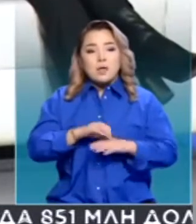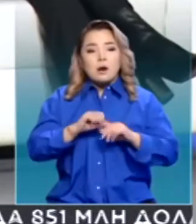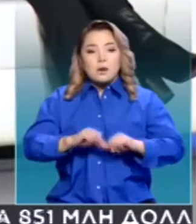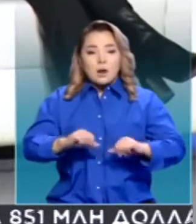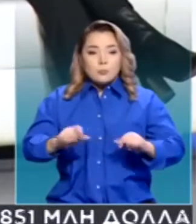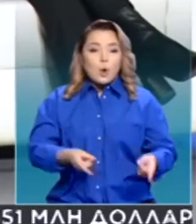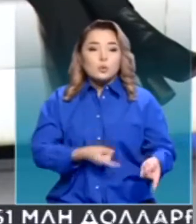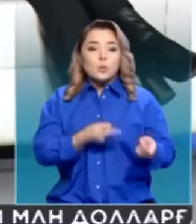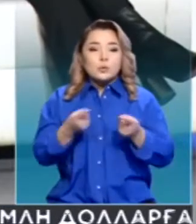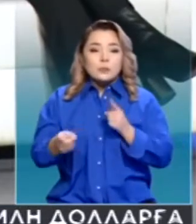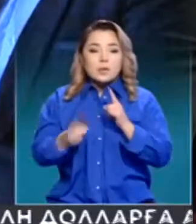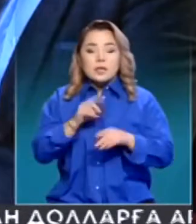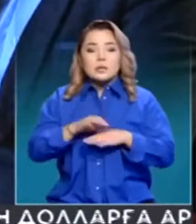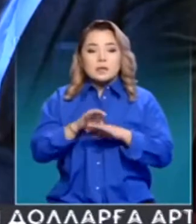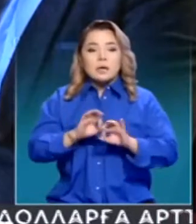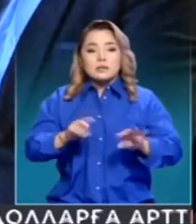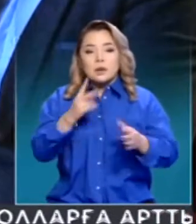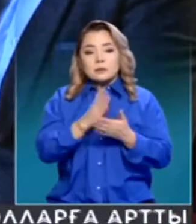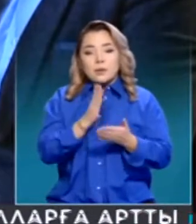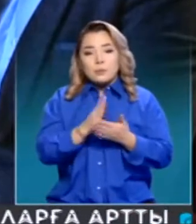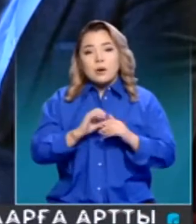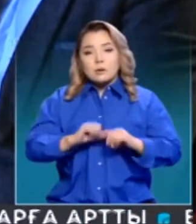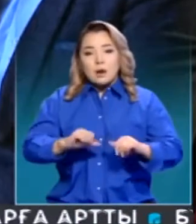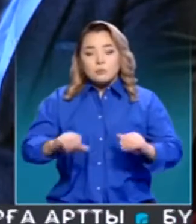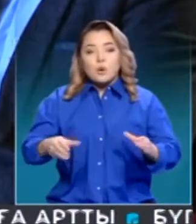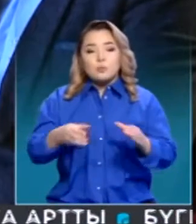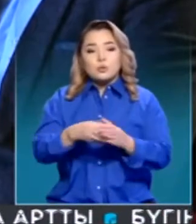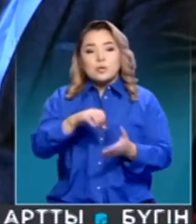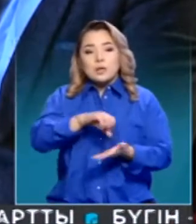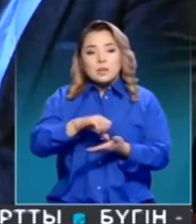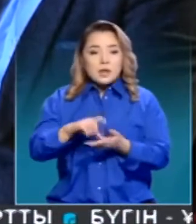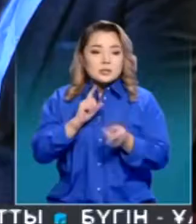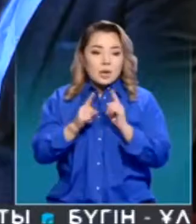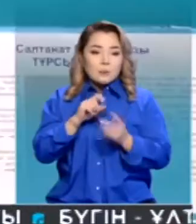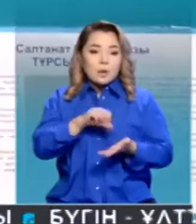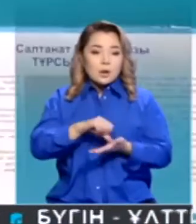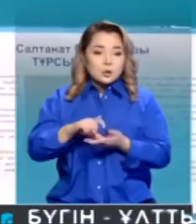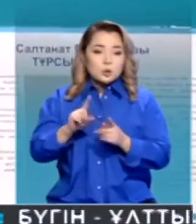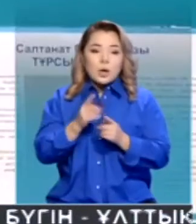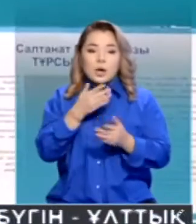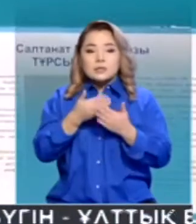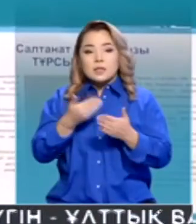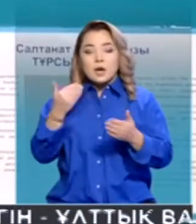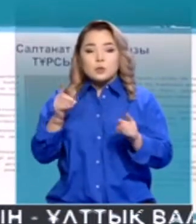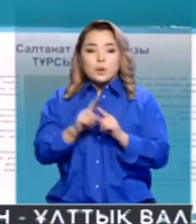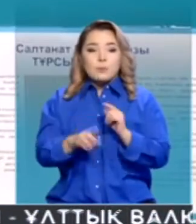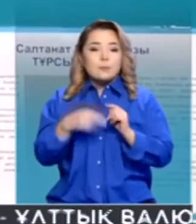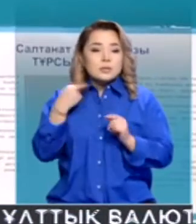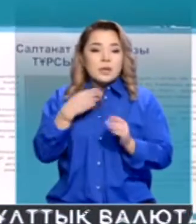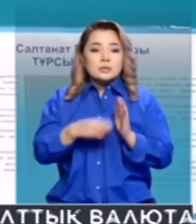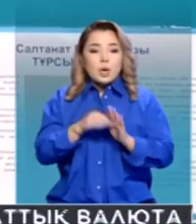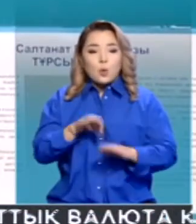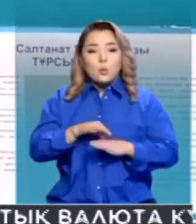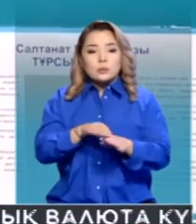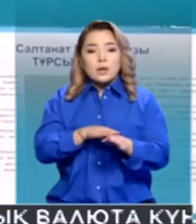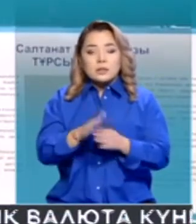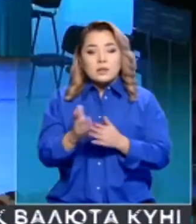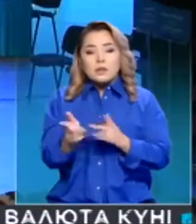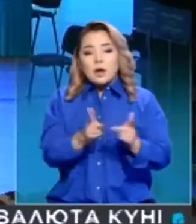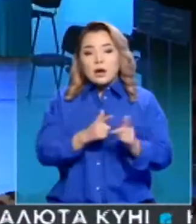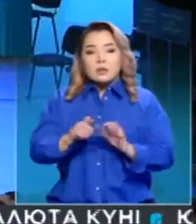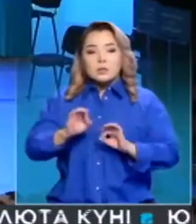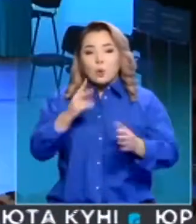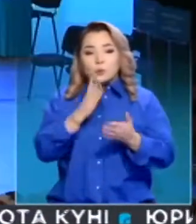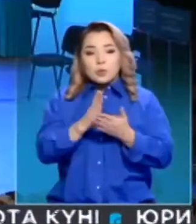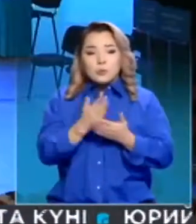комиссиясының көшпелі семинар кеңесінде айтылды. Комиссия мүшелері семинарға қатысушыларға кезектен тыс президент сайлауын өткізуге дайындық барысын